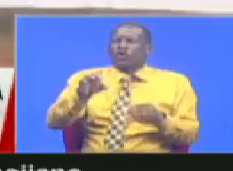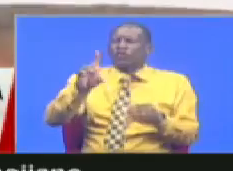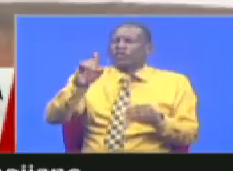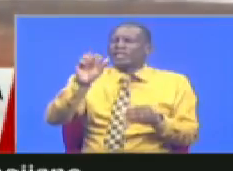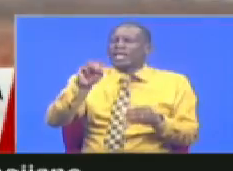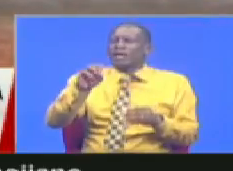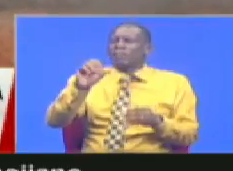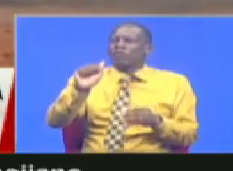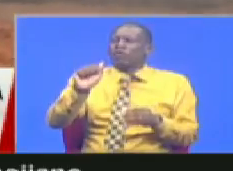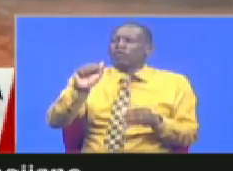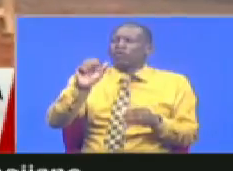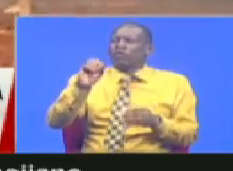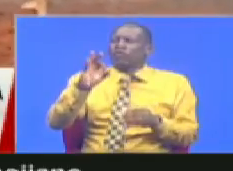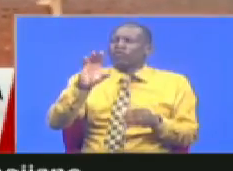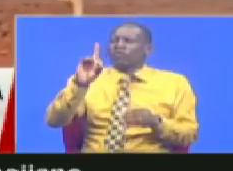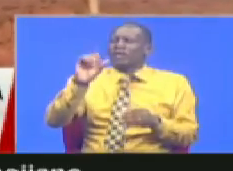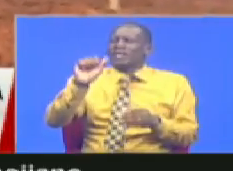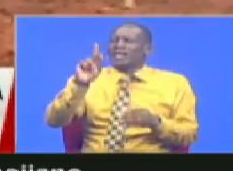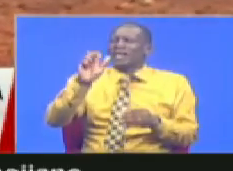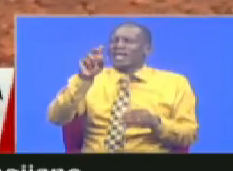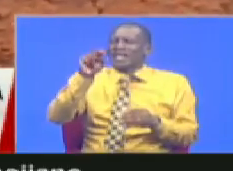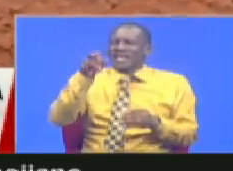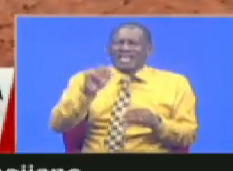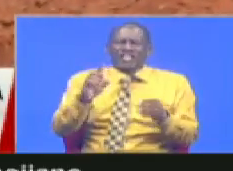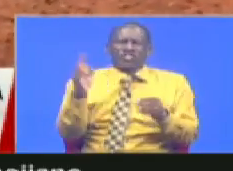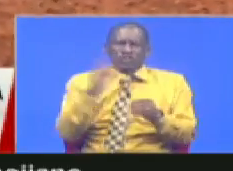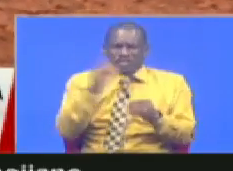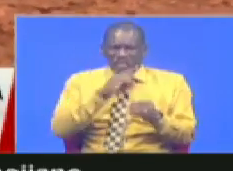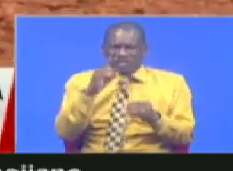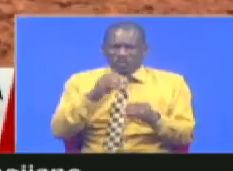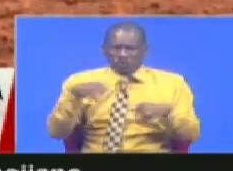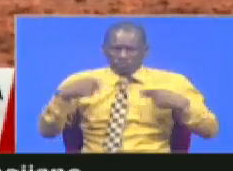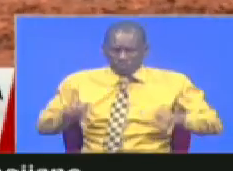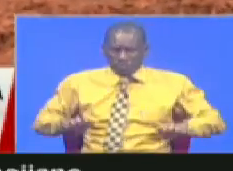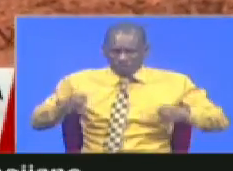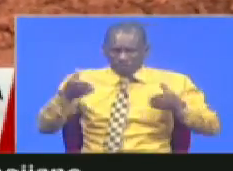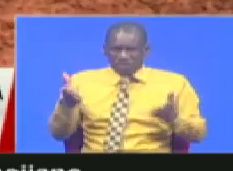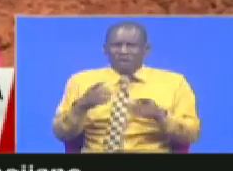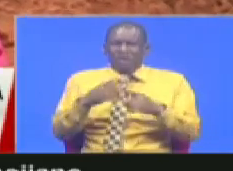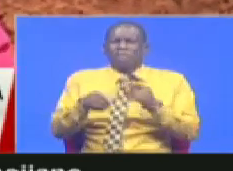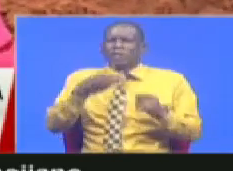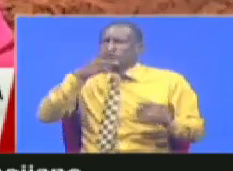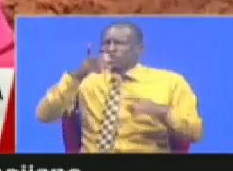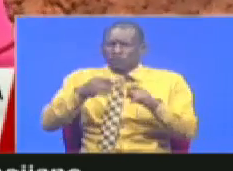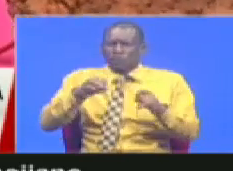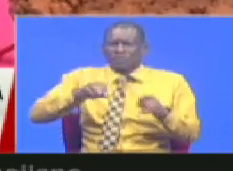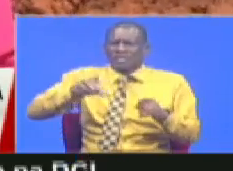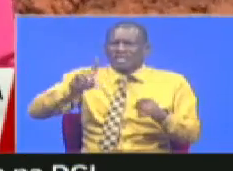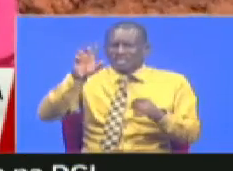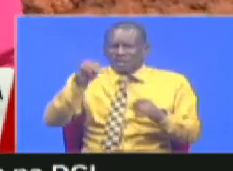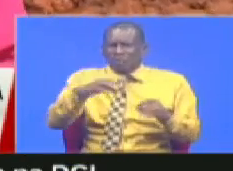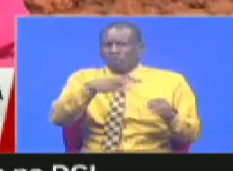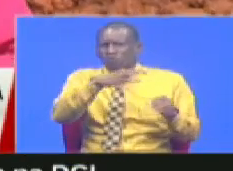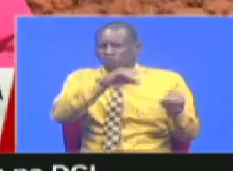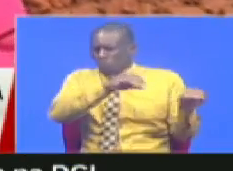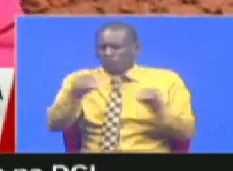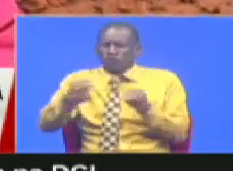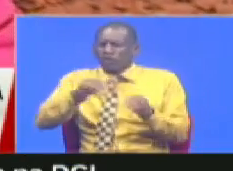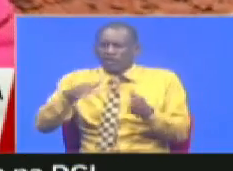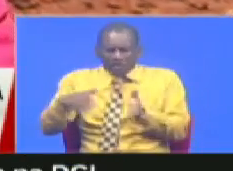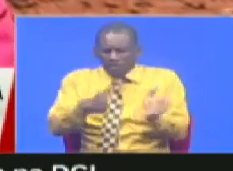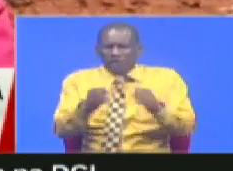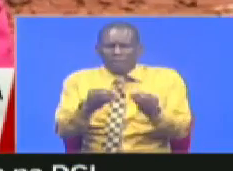tishio kwa maisha ya wanaoishi maeneo ya chini, lakini haya ambayo yanaondoka kutoka bwawani kuelekea mitoni, wengi